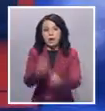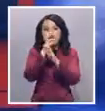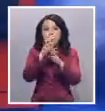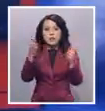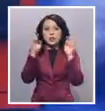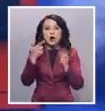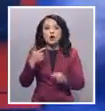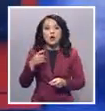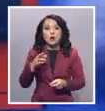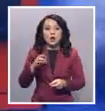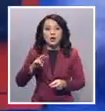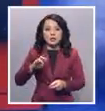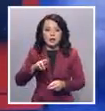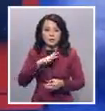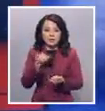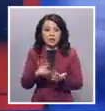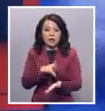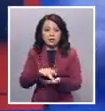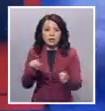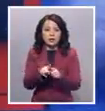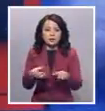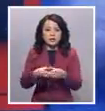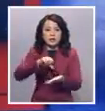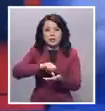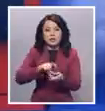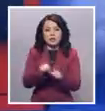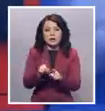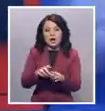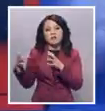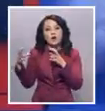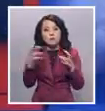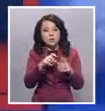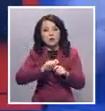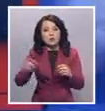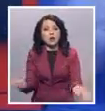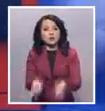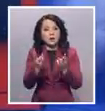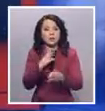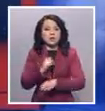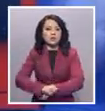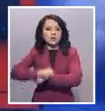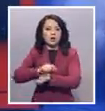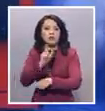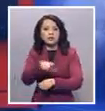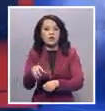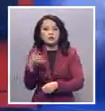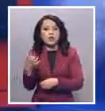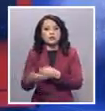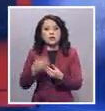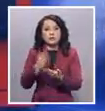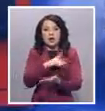Бразилияның Гояния қаласында қоғамдық көлік қызметін жақсартуды талап еткен шерушілер автобустарға от қойды. Наразылық акциясына 400-дей адам